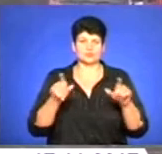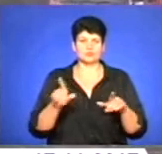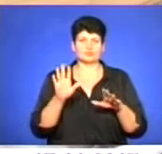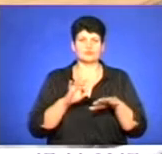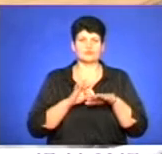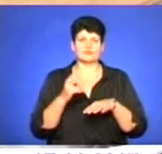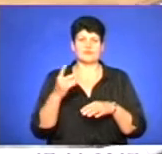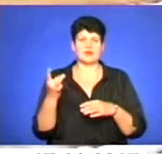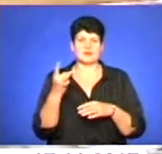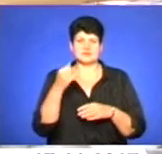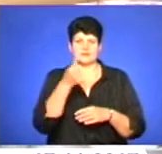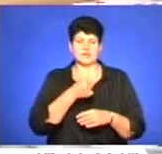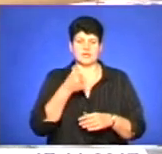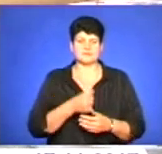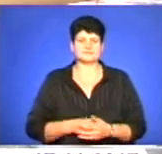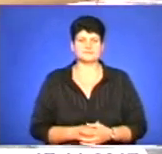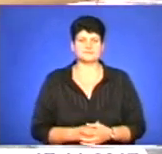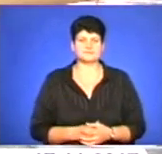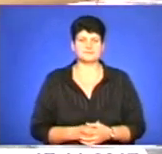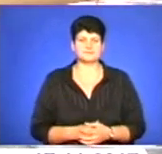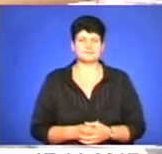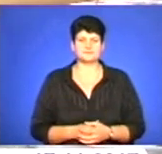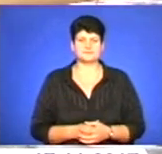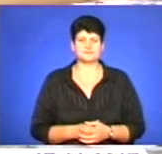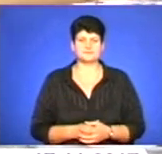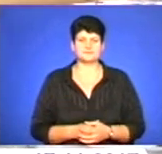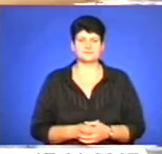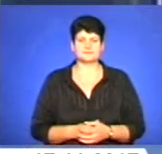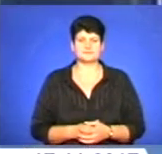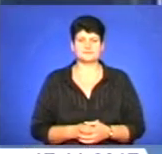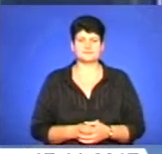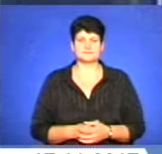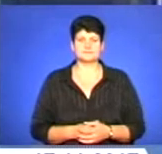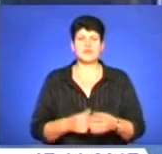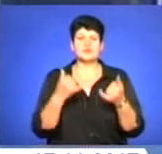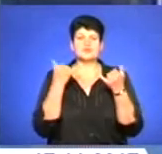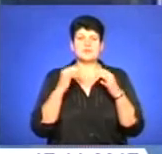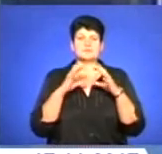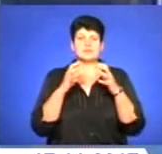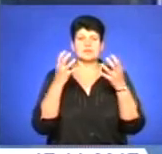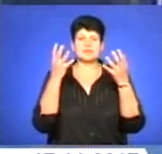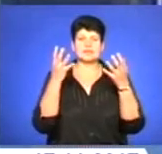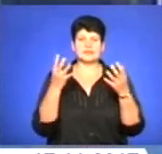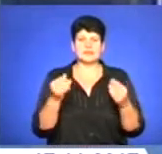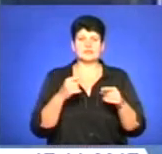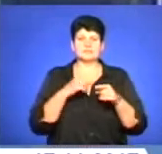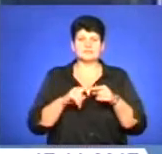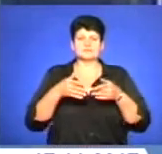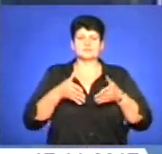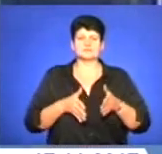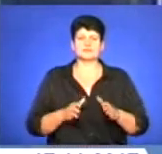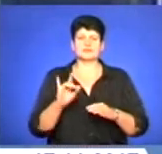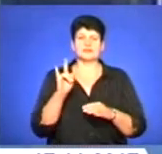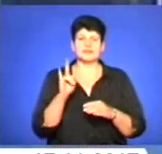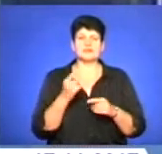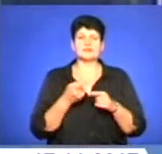на рік. Богдана Сарабун, Юрій Багрій, Вісті ТТБ. Сьогодні Міжнародний день недоношених дітей. З цієї нагоди у